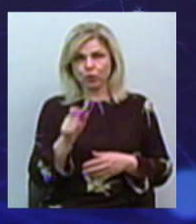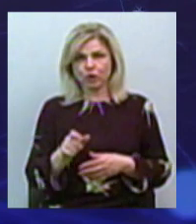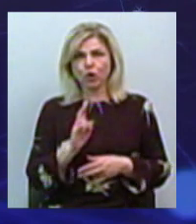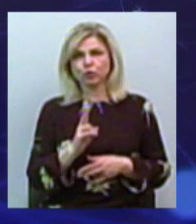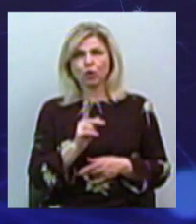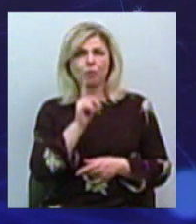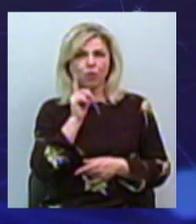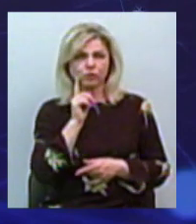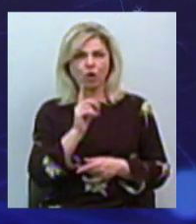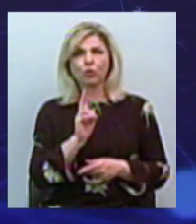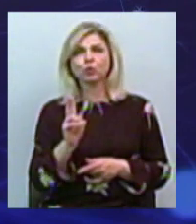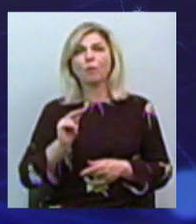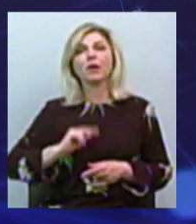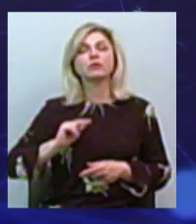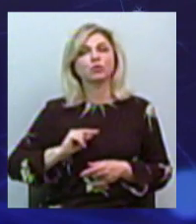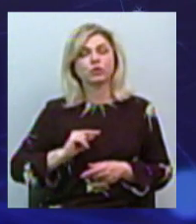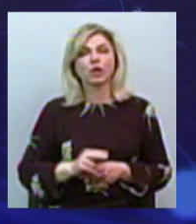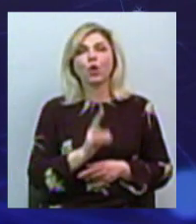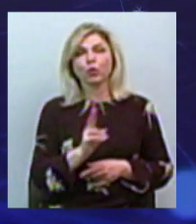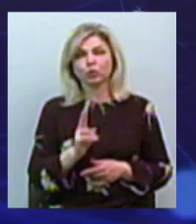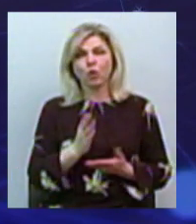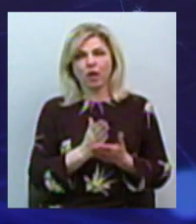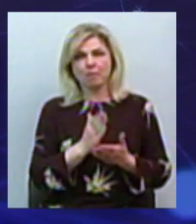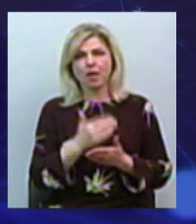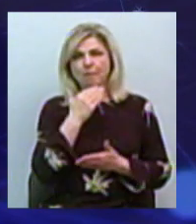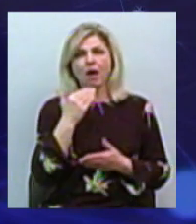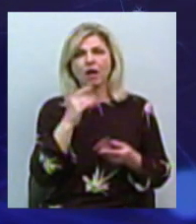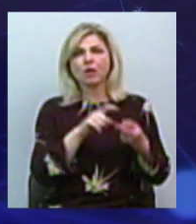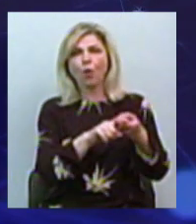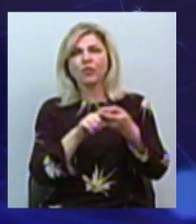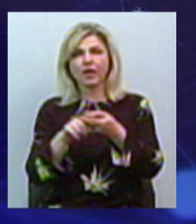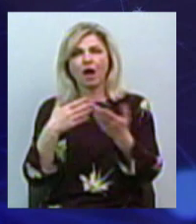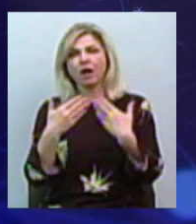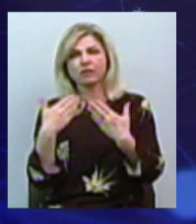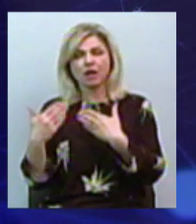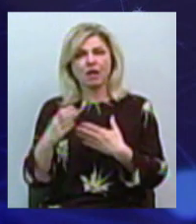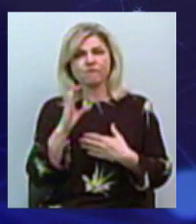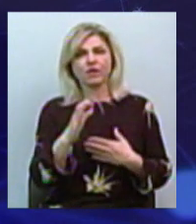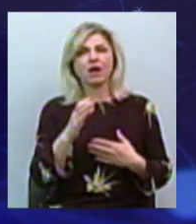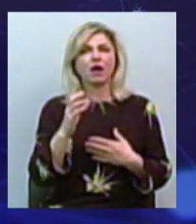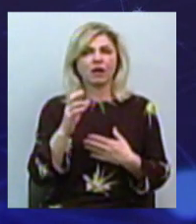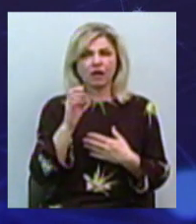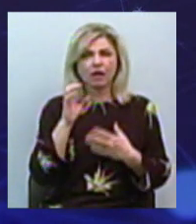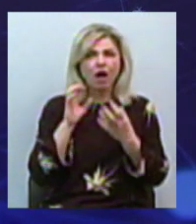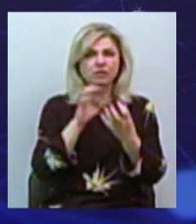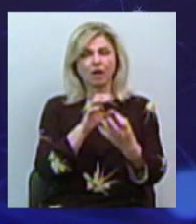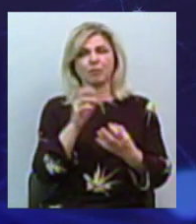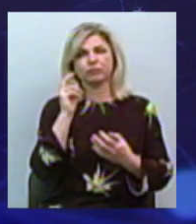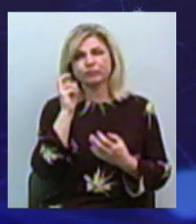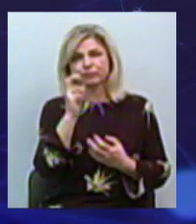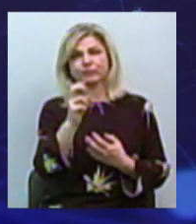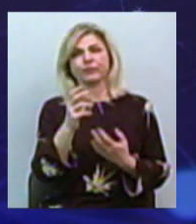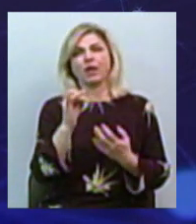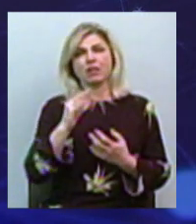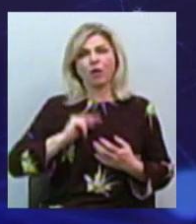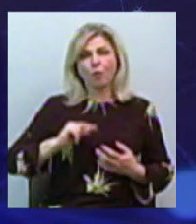життя, тобто ті, які працюють, ті, які мають багато контактів в громадському транспорті, в середовищі, на роботі,